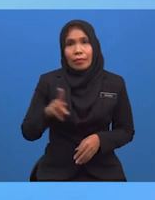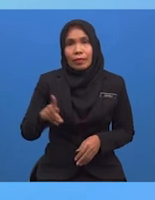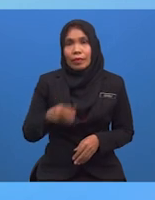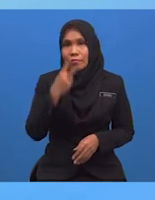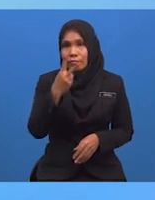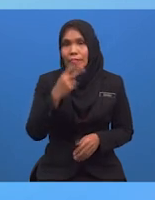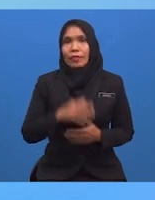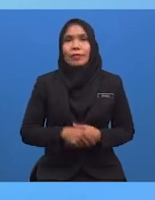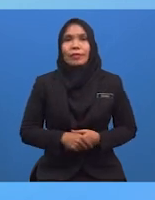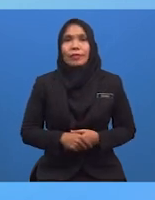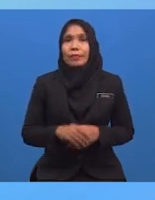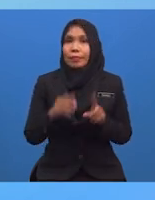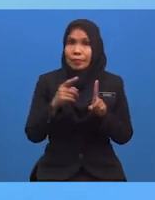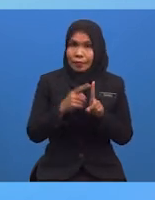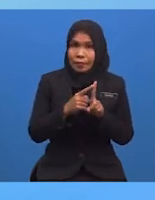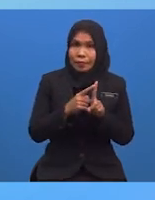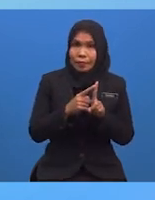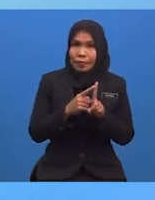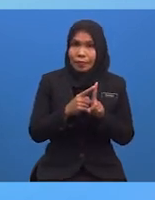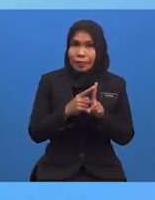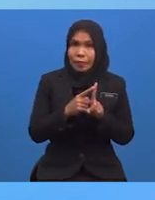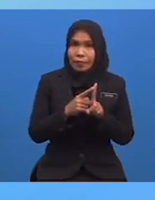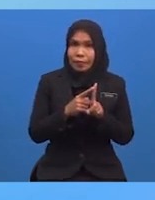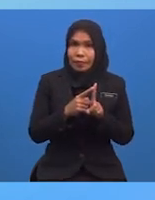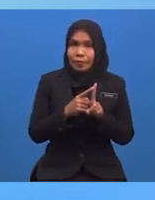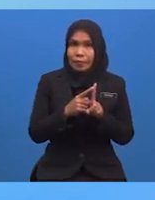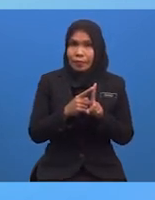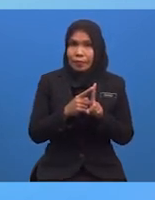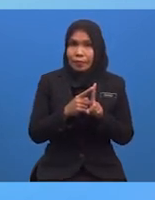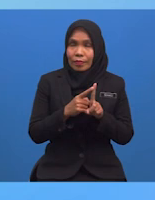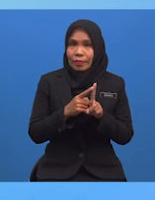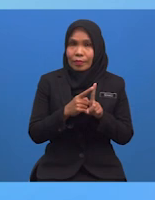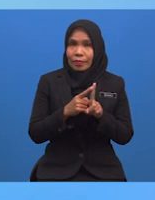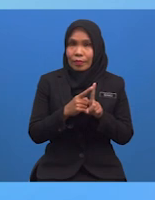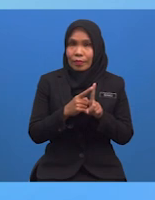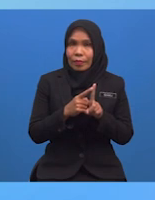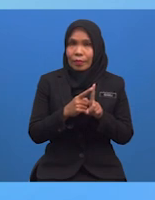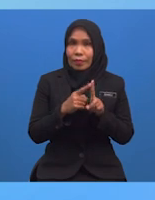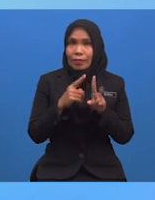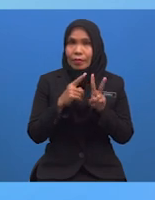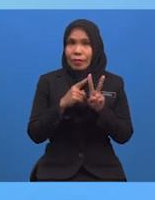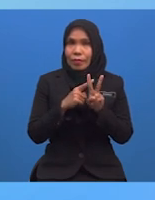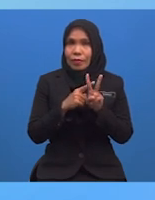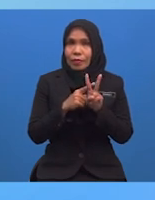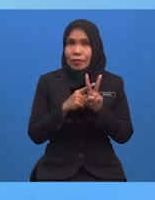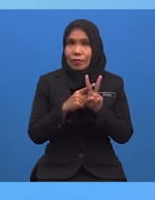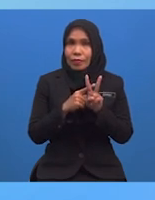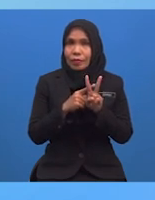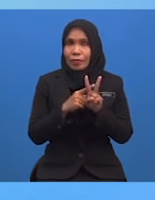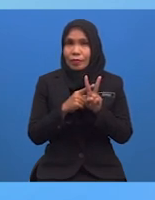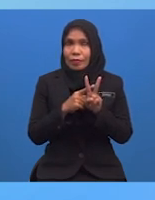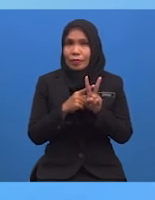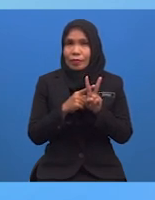iaitu pertama, dasar kewangan menguncup. Kedua, dasar